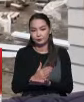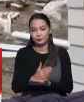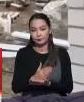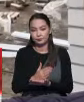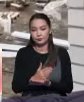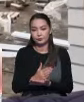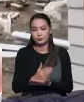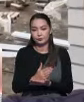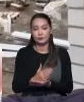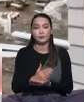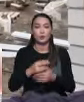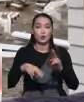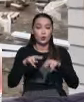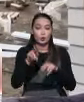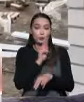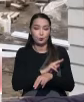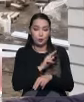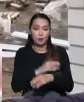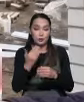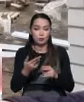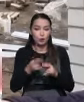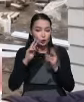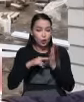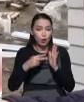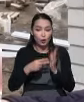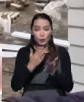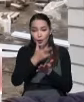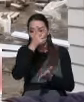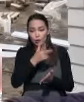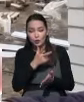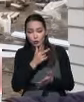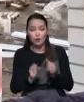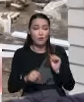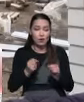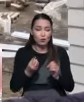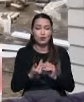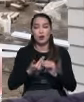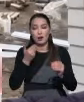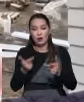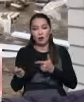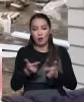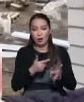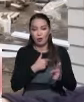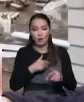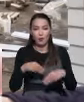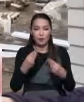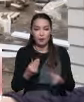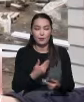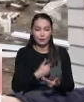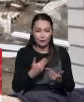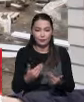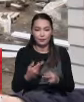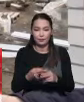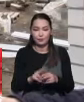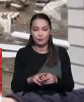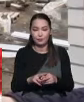сдать. Негізі құрылыс жұмыстарын 3 айға жоспарлағанбыз. Бірақ мүмкіндігінше одан бұрын тапсырсақ деп отырмыз. Өйткені баспанасыз